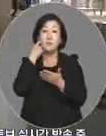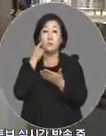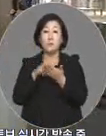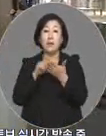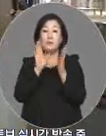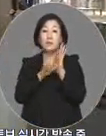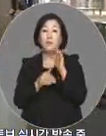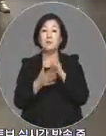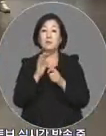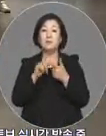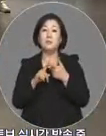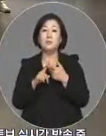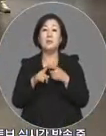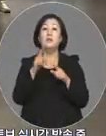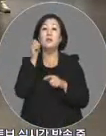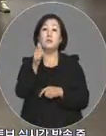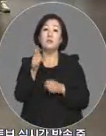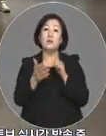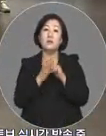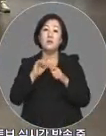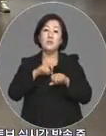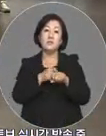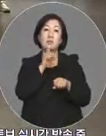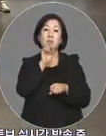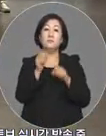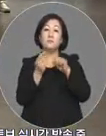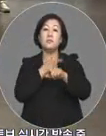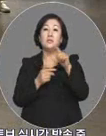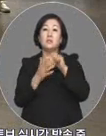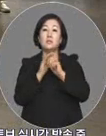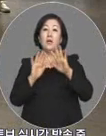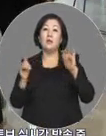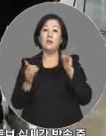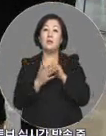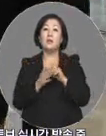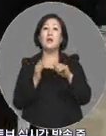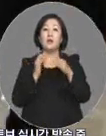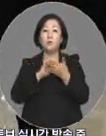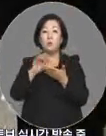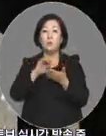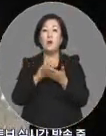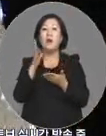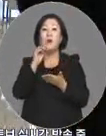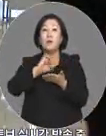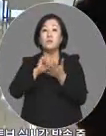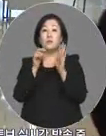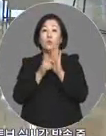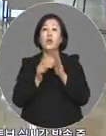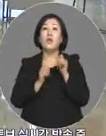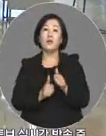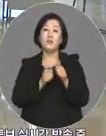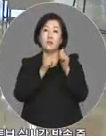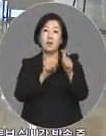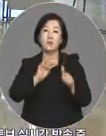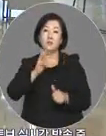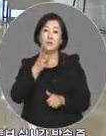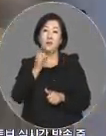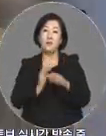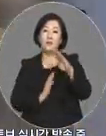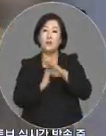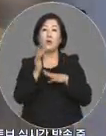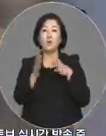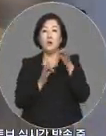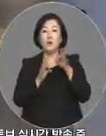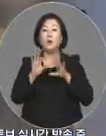적발되면 이용자에게는 10만 원의 과태료가, 시설 운영자에게는 위반 횟수에 따라 최대 300만 원의 과태료와 함께 영업